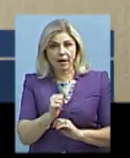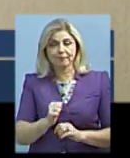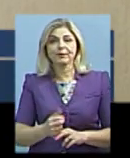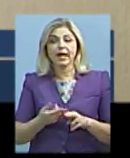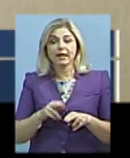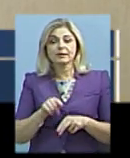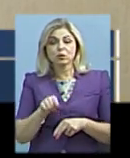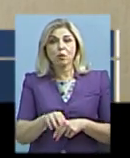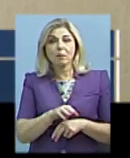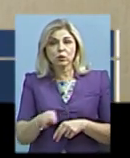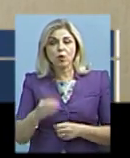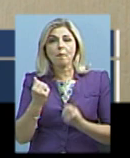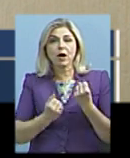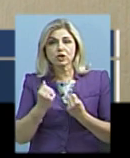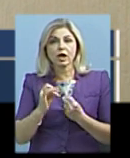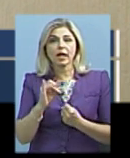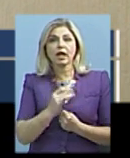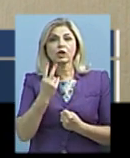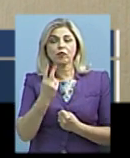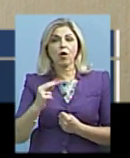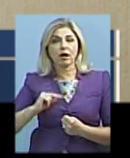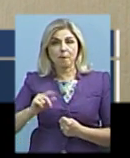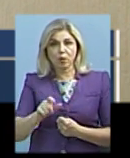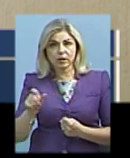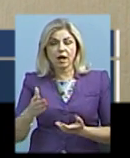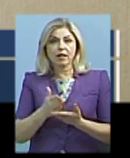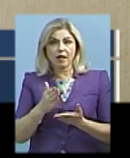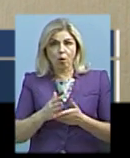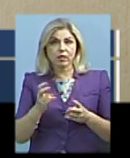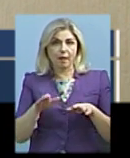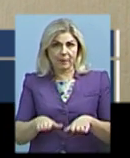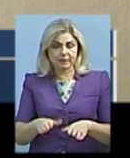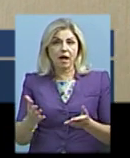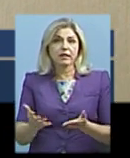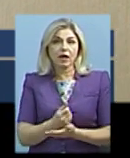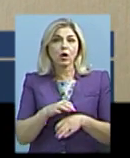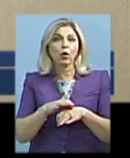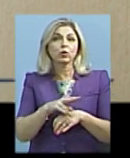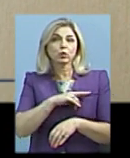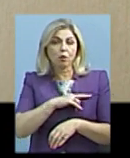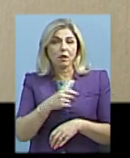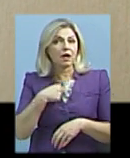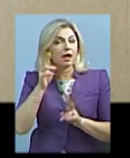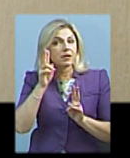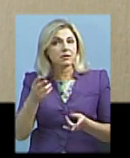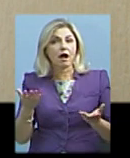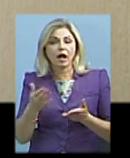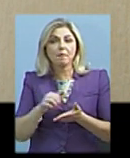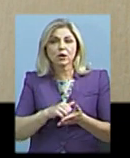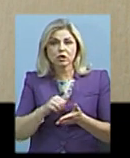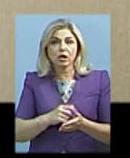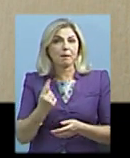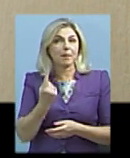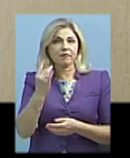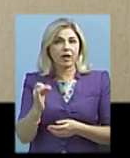машина і двоє працівників знаходяться на місці. Знайшли цей труп. Я не знаю, з яких причин не перший раз його не знайшли. Мабуть,